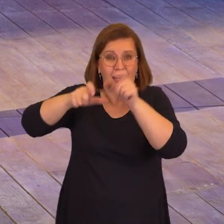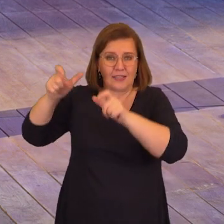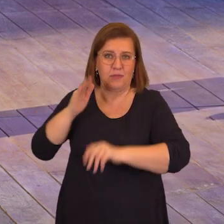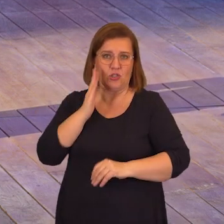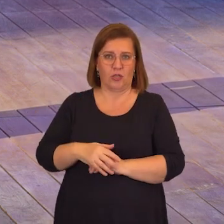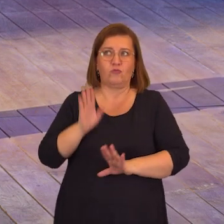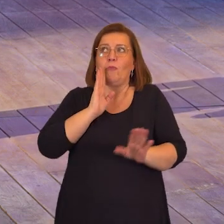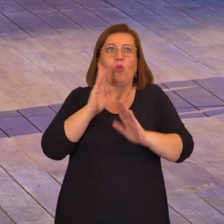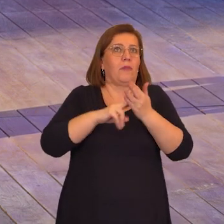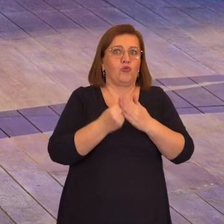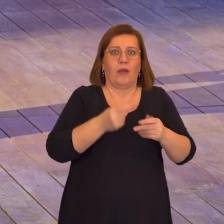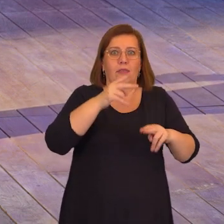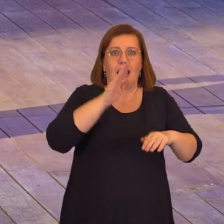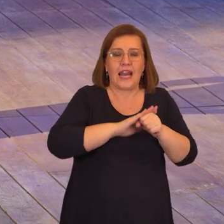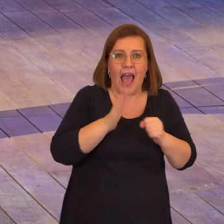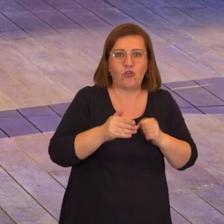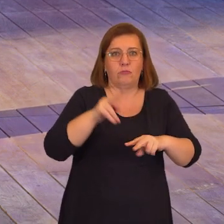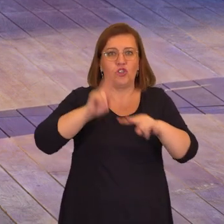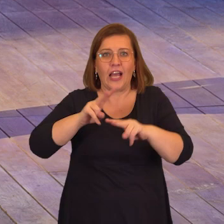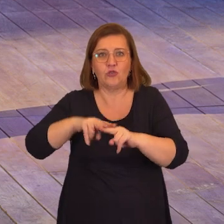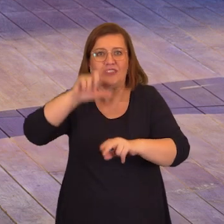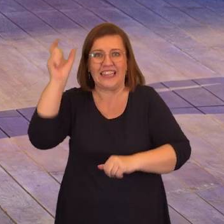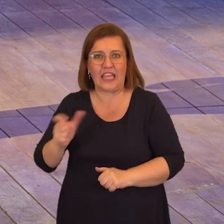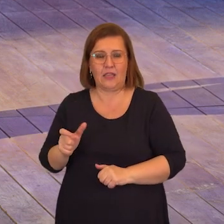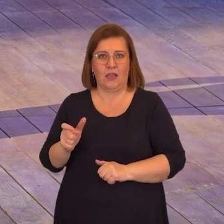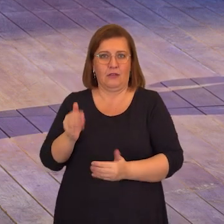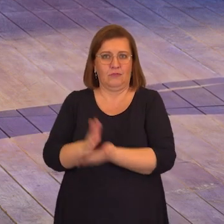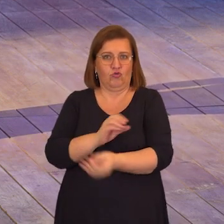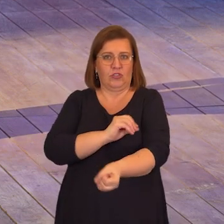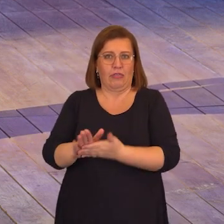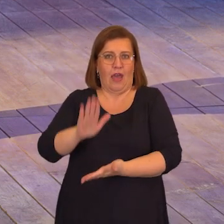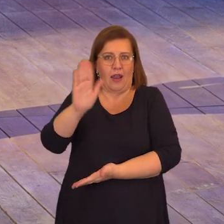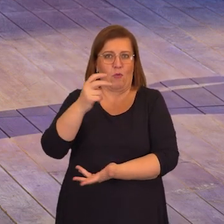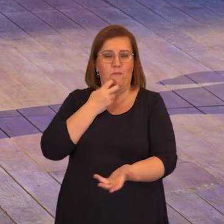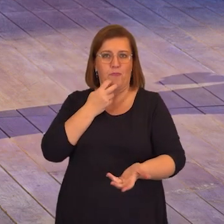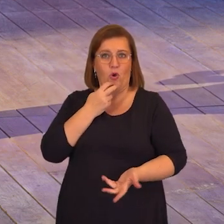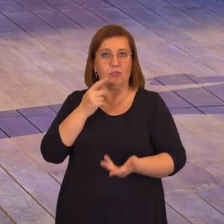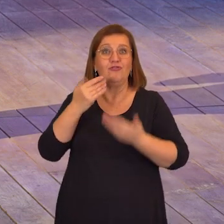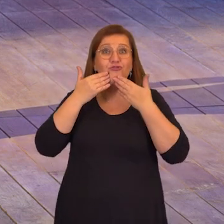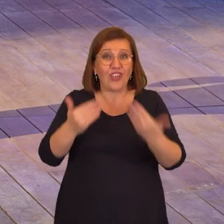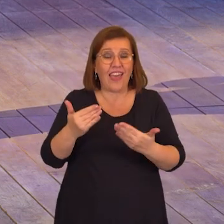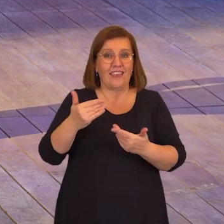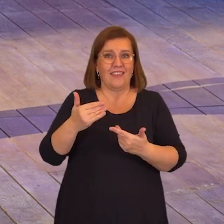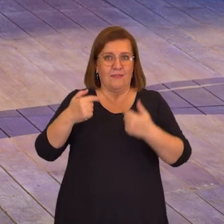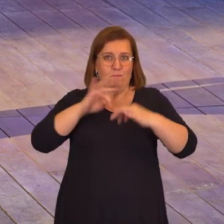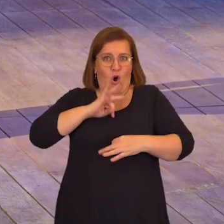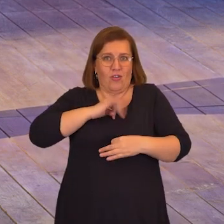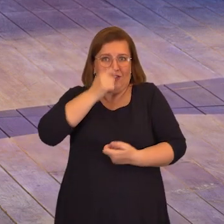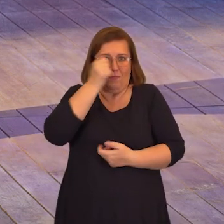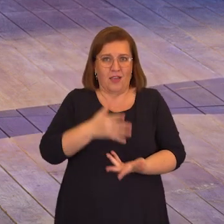w Radomiu, w Rzeszowie czy w Gdyni był za darmo w mieszkaniach prąd ze śmieci, które sami mieszkańcy